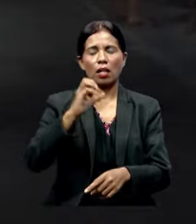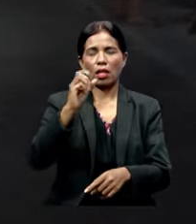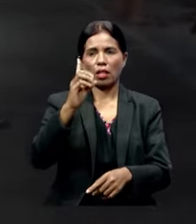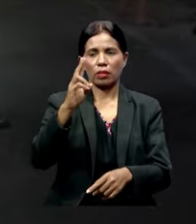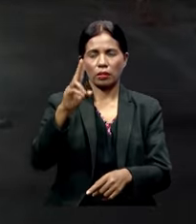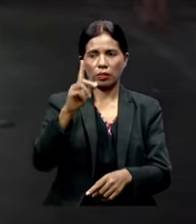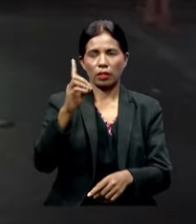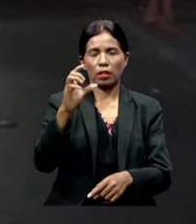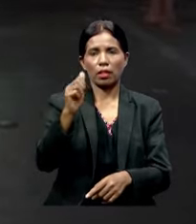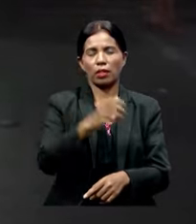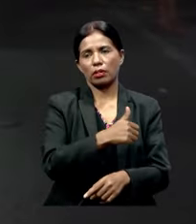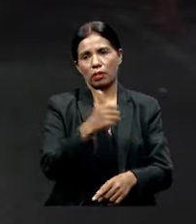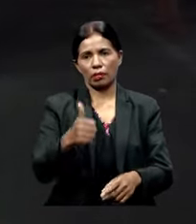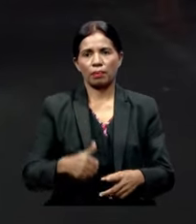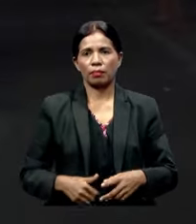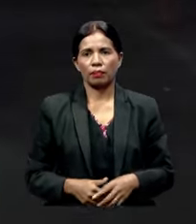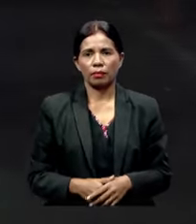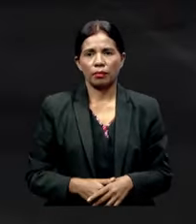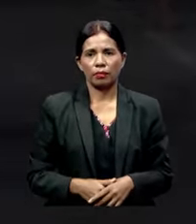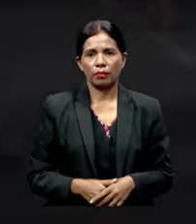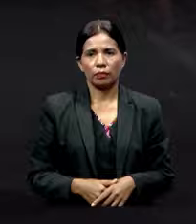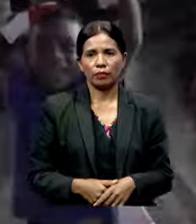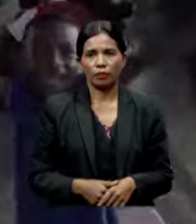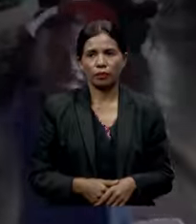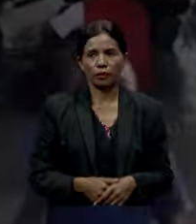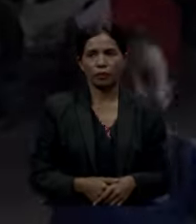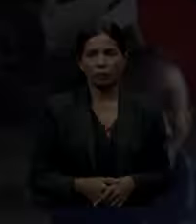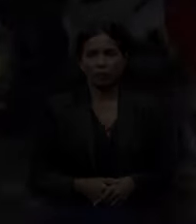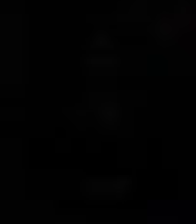Forro Samian, no Seluctan. Lauro Xavier, Lamberto da Silva, GMN.